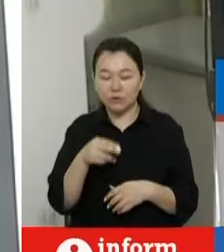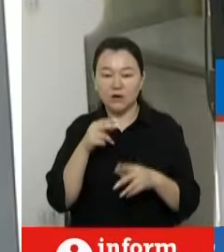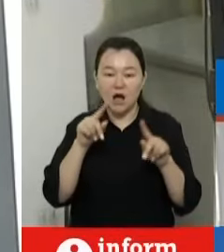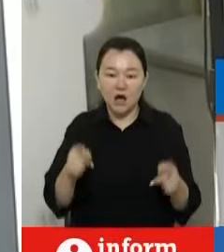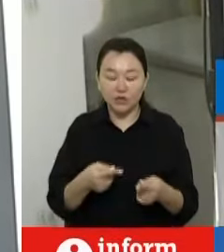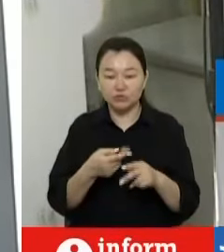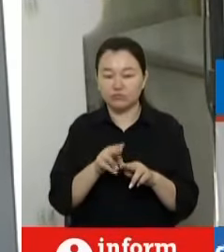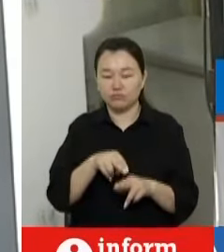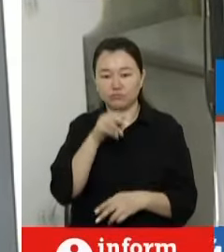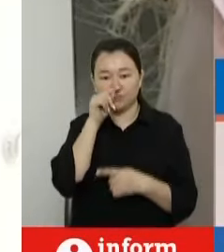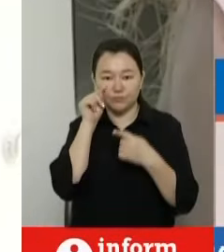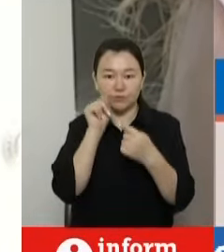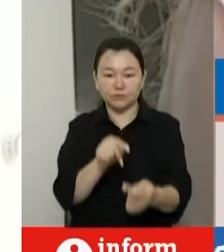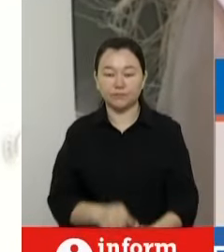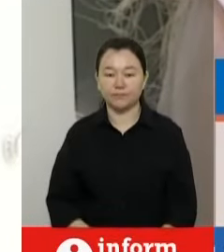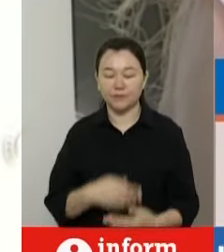қойылуына қарсы.